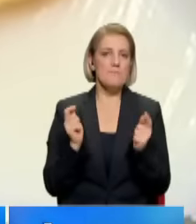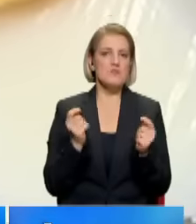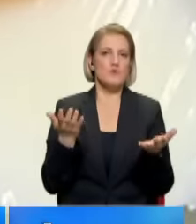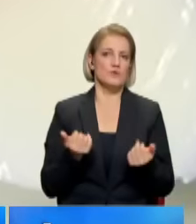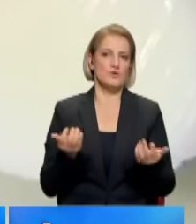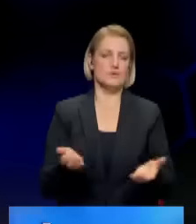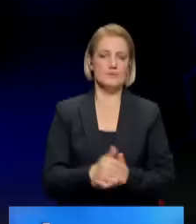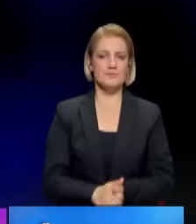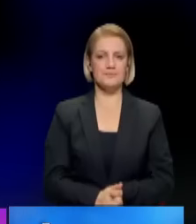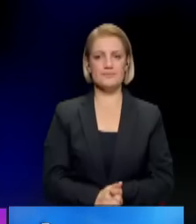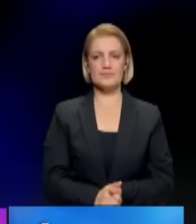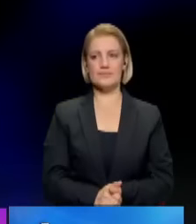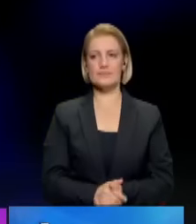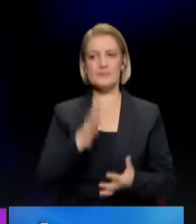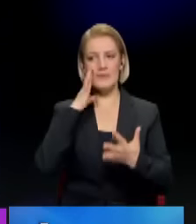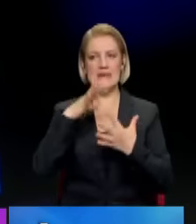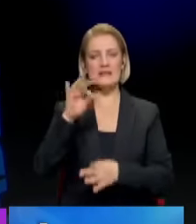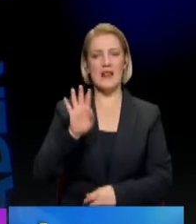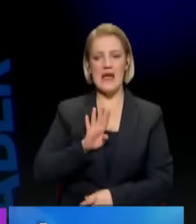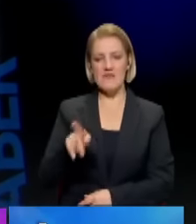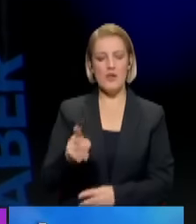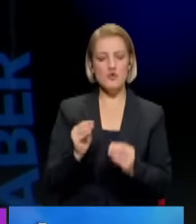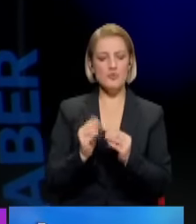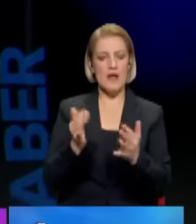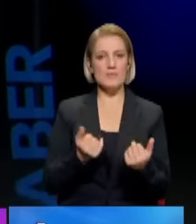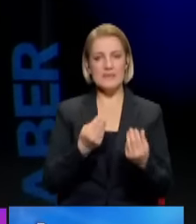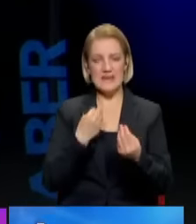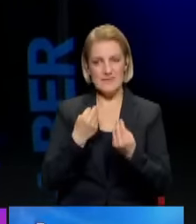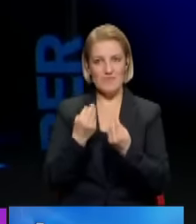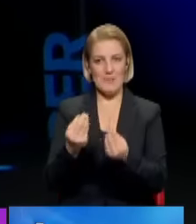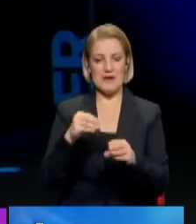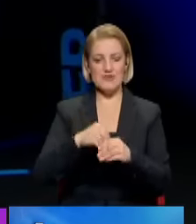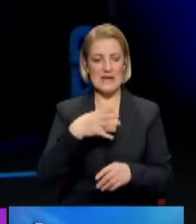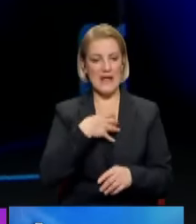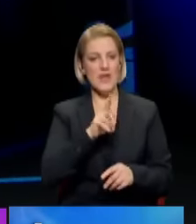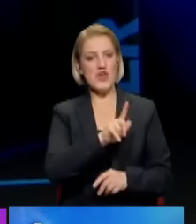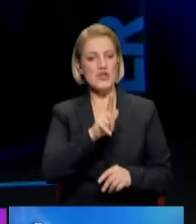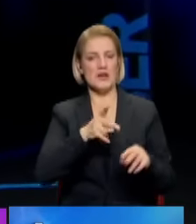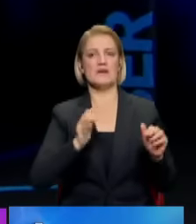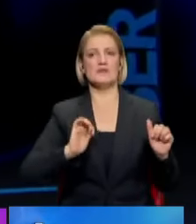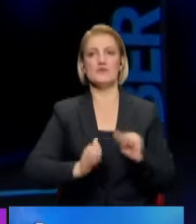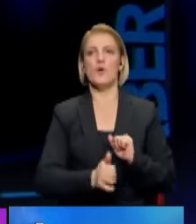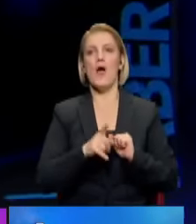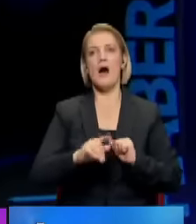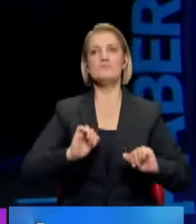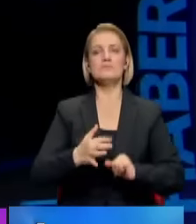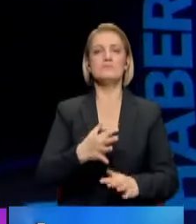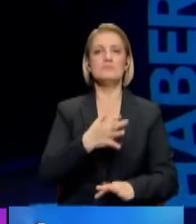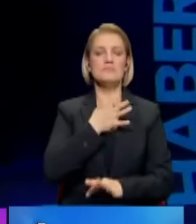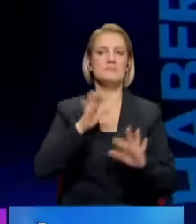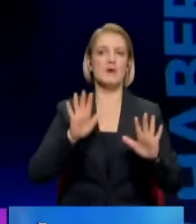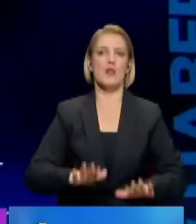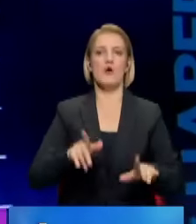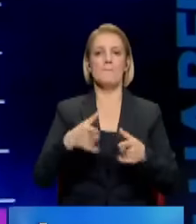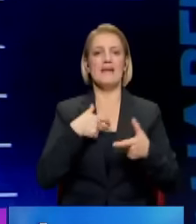yani. İnsanlar evlatlarına yumurta alabilmek için kendi ihtiyaçlarından kısıyorlar, kısmak durumunda kalıyorlar.